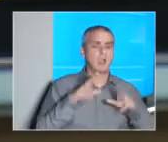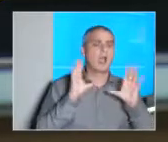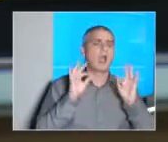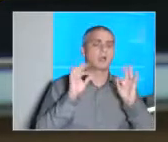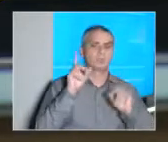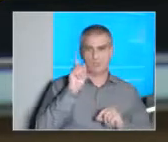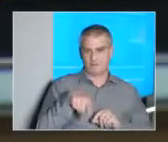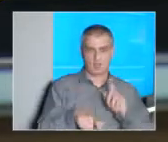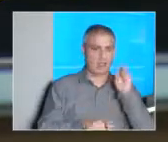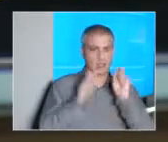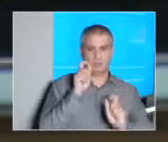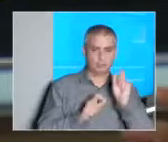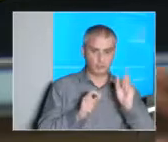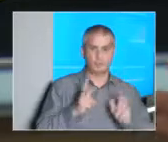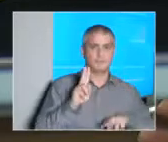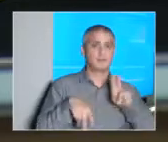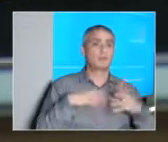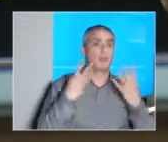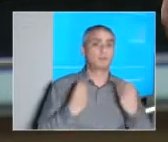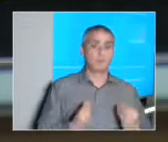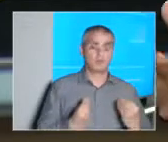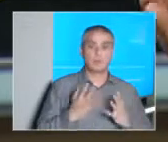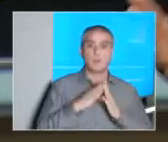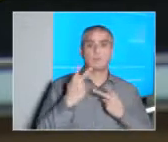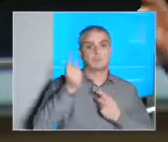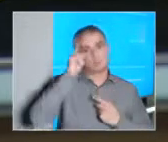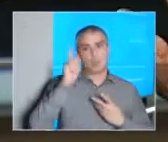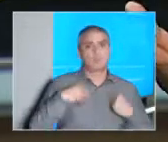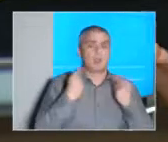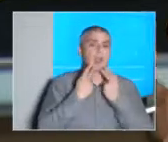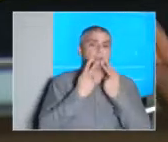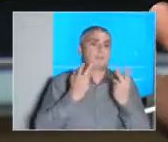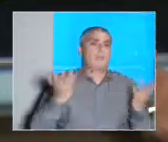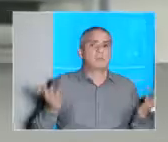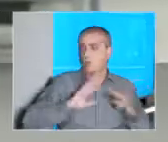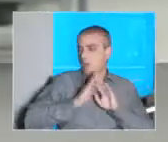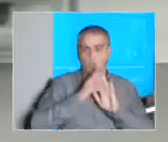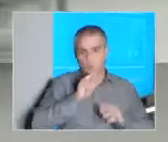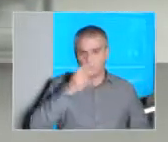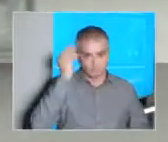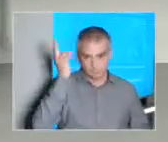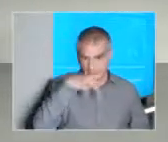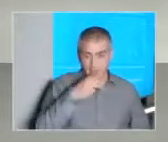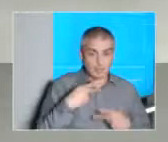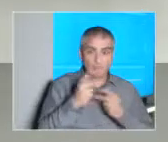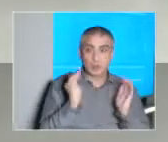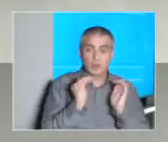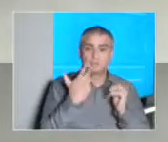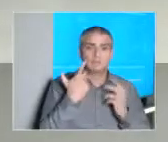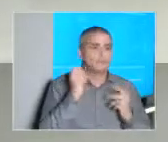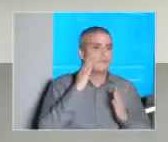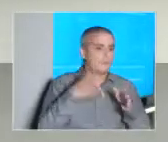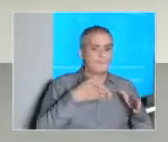עשרות אלפי אנשים והטיפולים הם טובים, בית החולים לא יודע לתת מענים לכל נושא. צריך לזכור, מדובר בית חולים עם 70